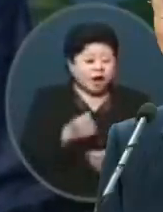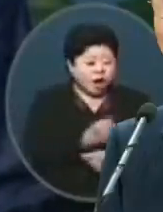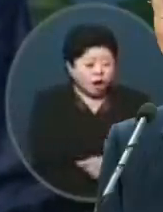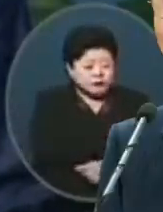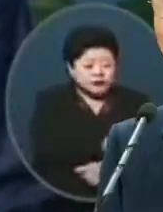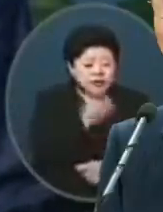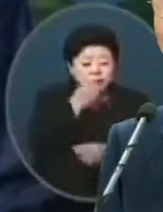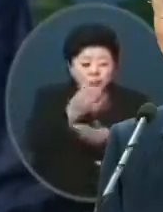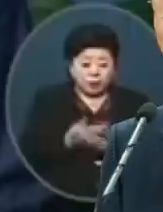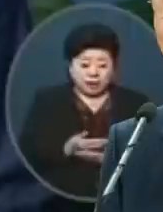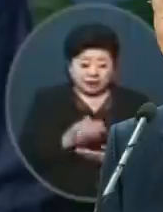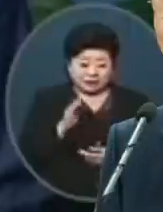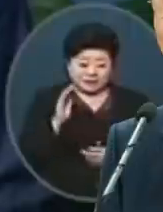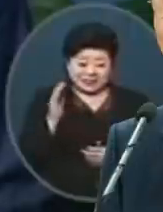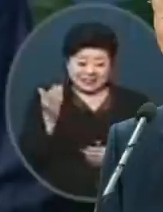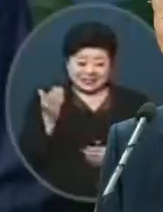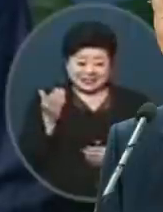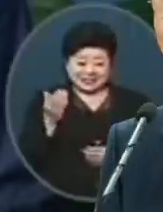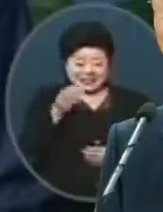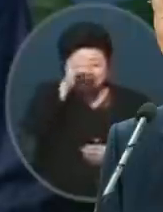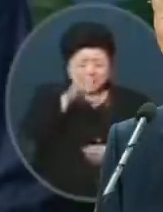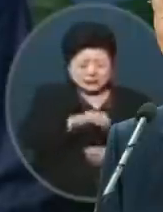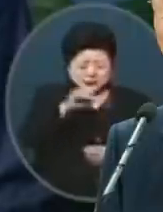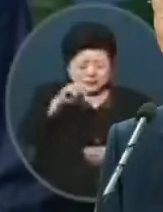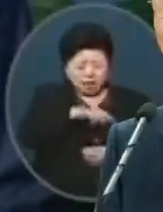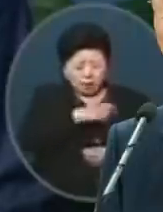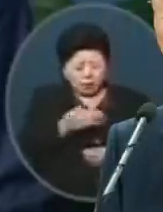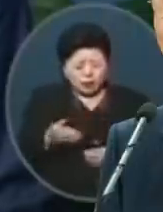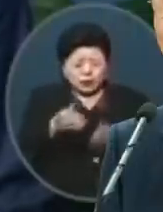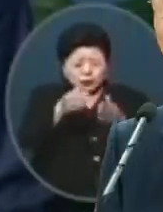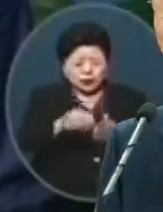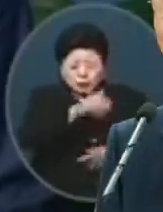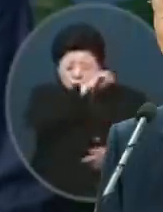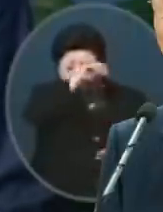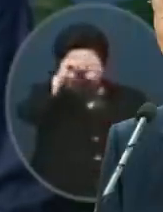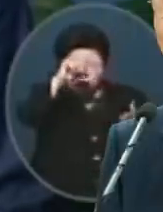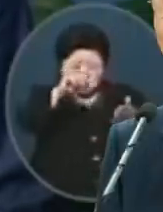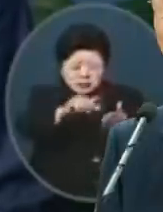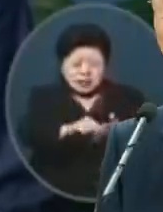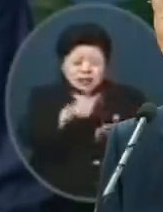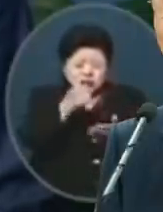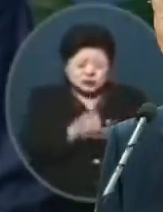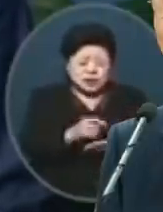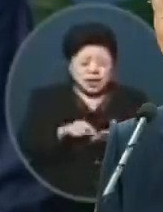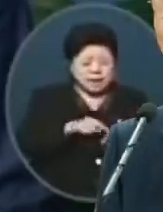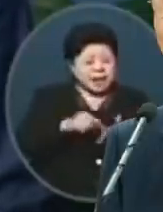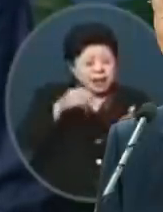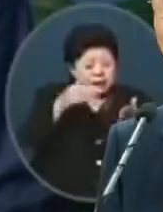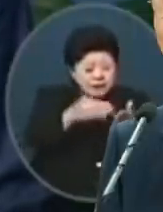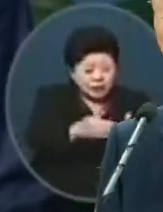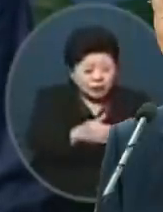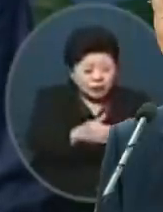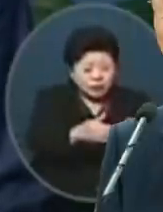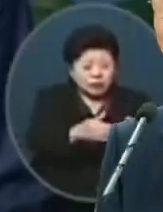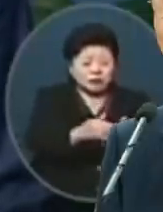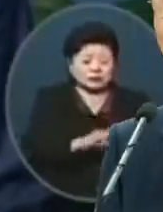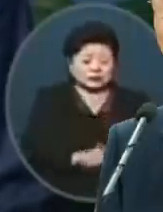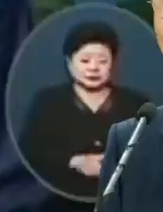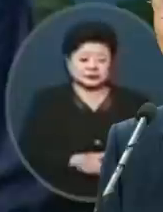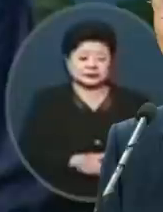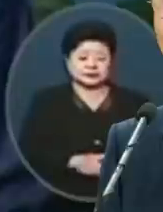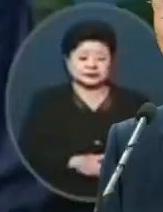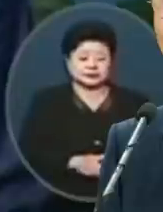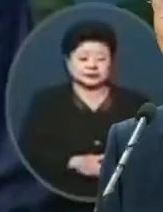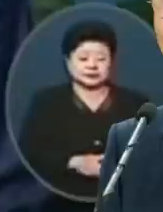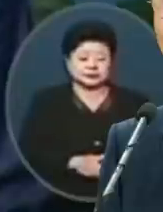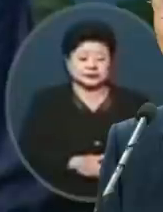엄청나게 복을 받은 것이 우리입니다. 그 십자가 보혈로 말미암아 평생에 죄가 다 청산되고 그